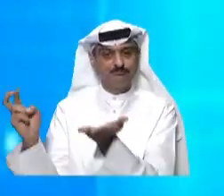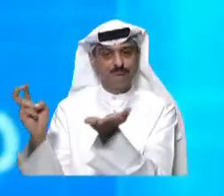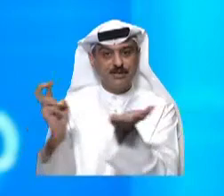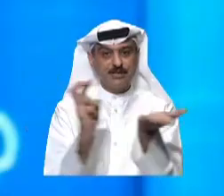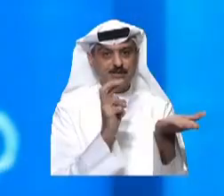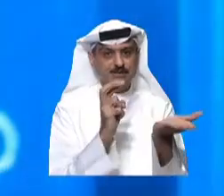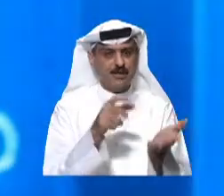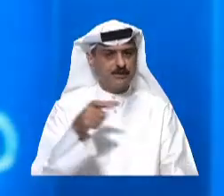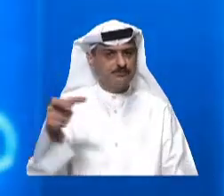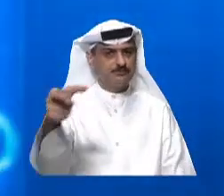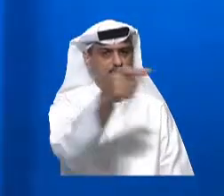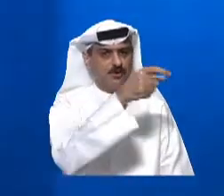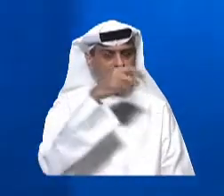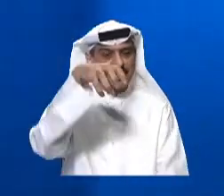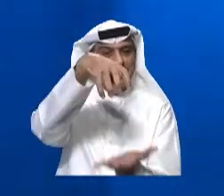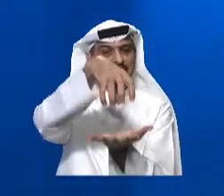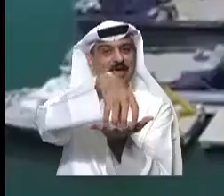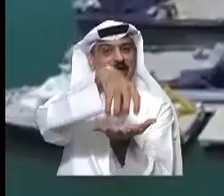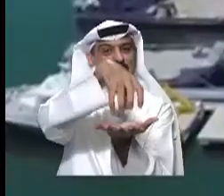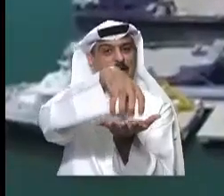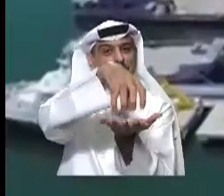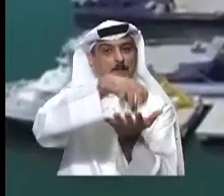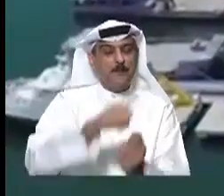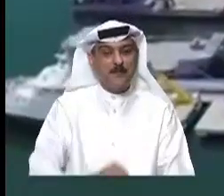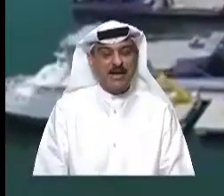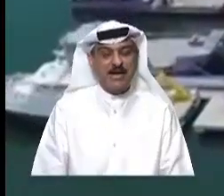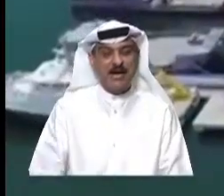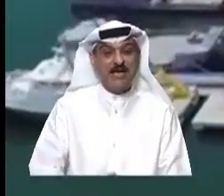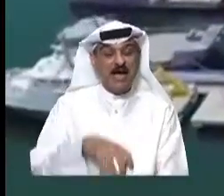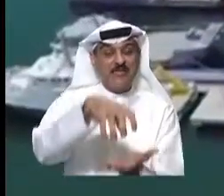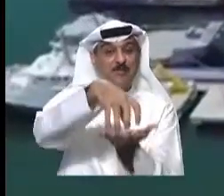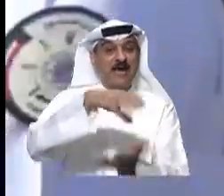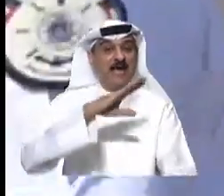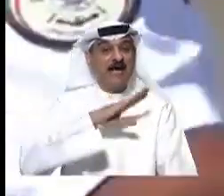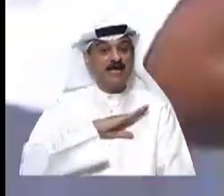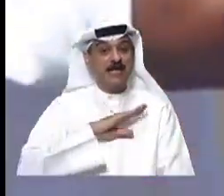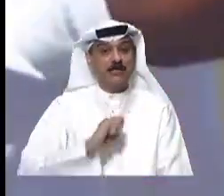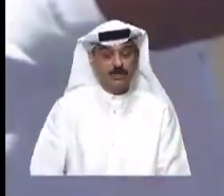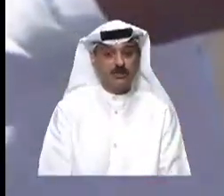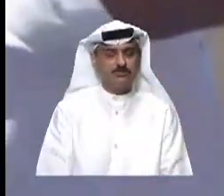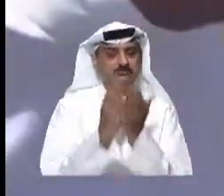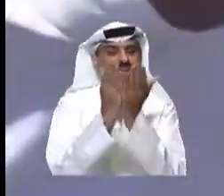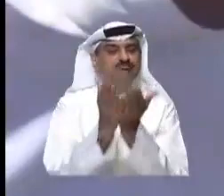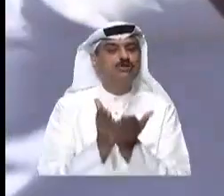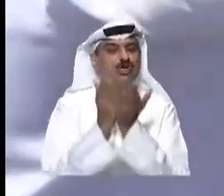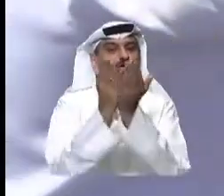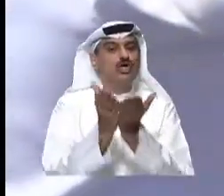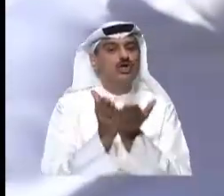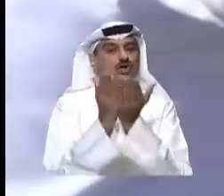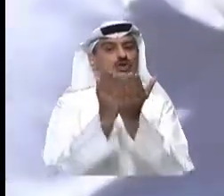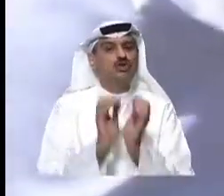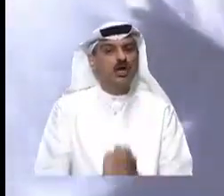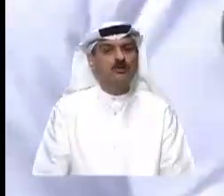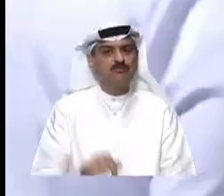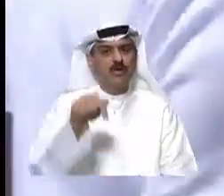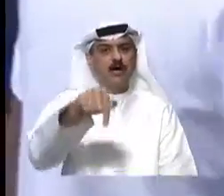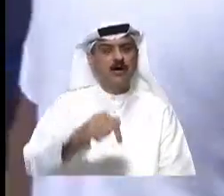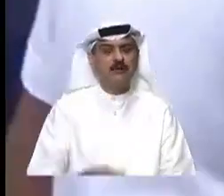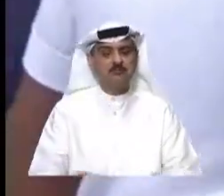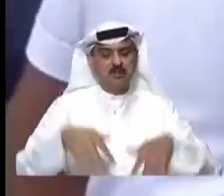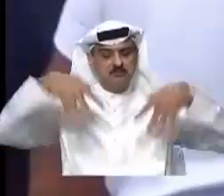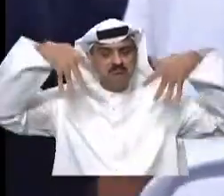تفقدية لقاعدة صباح الأحمد البحرية، أكد خلالها على أن رجال خفر السواحل يمثلون خط الدفاع